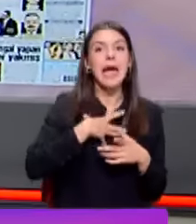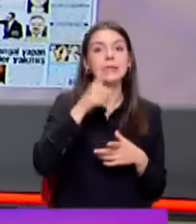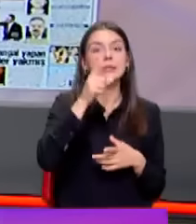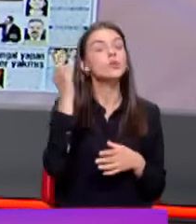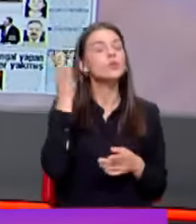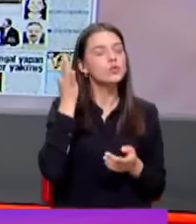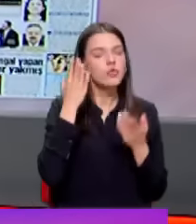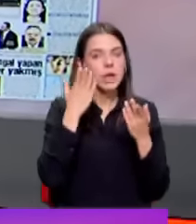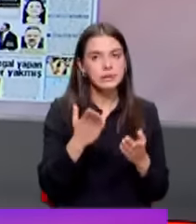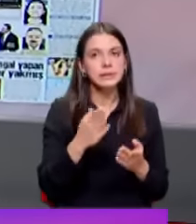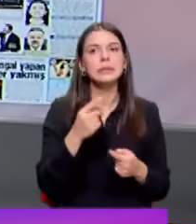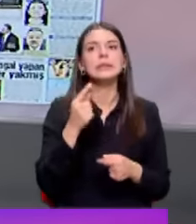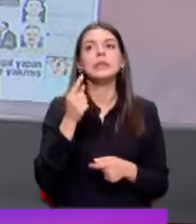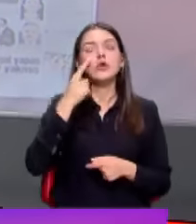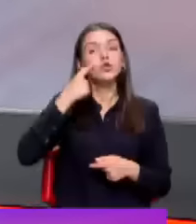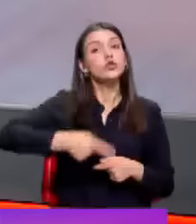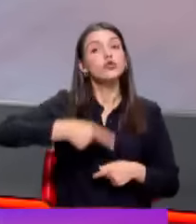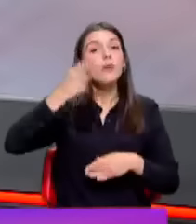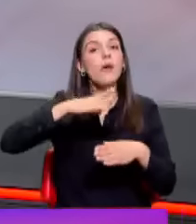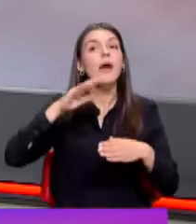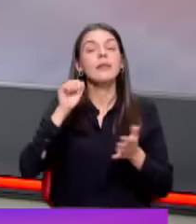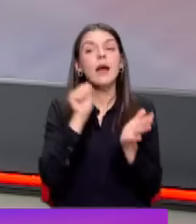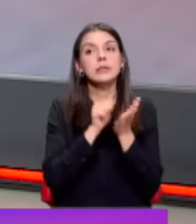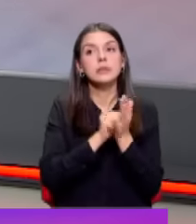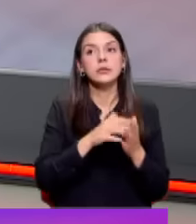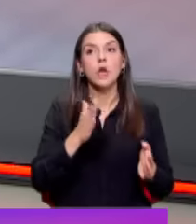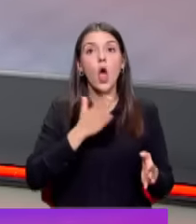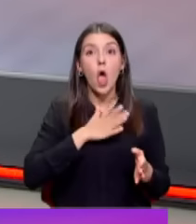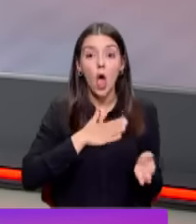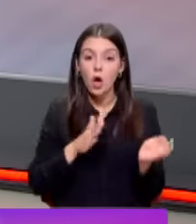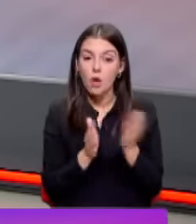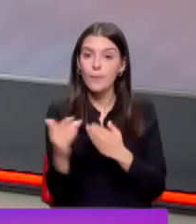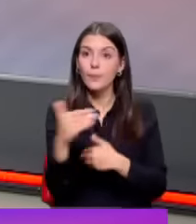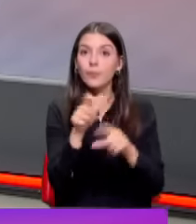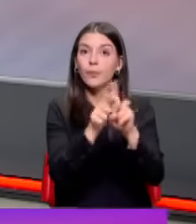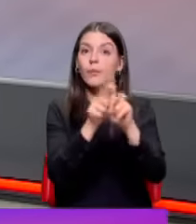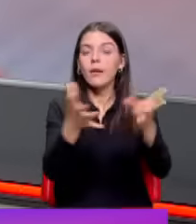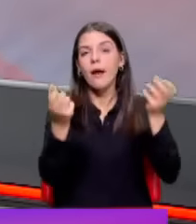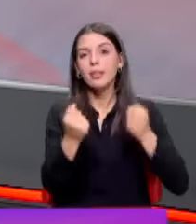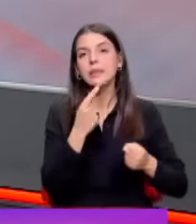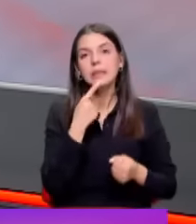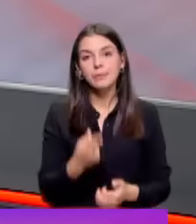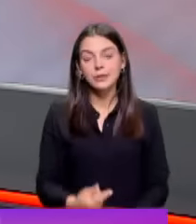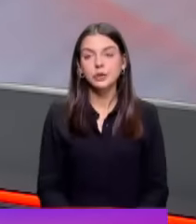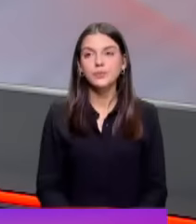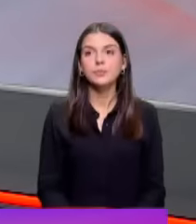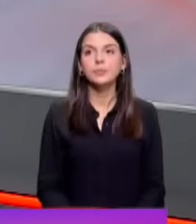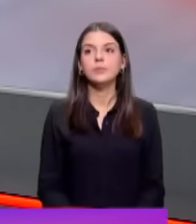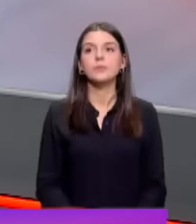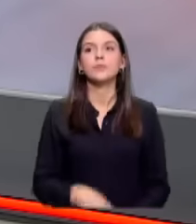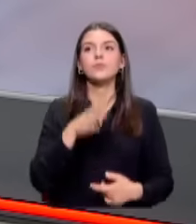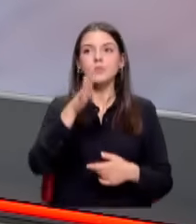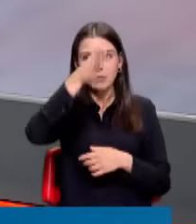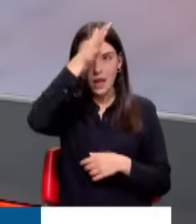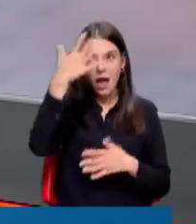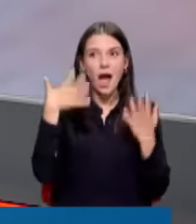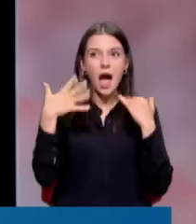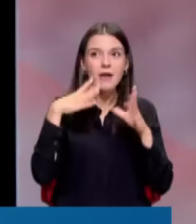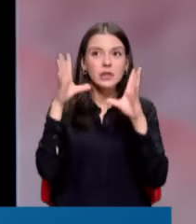kulağımızla duyacağız. Cumhuriyet gazetesi "Önlem alın" demiş bugün manşetten. Etkin hava söndürme filosu olmayan